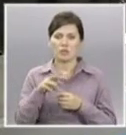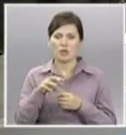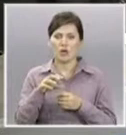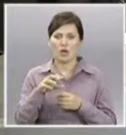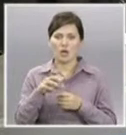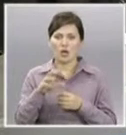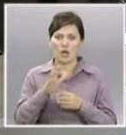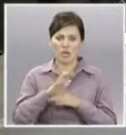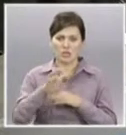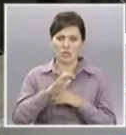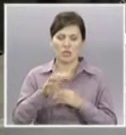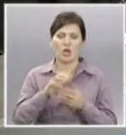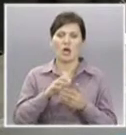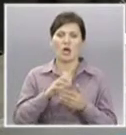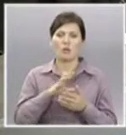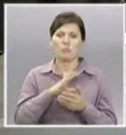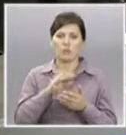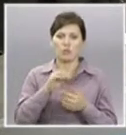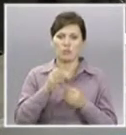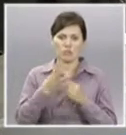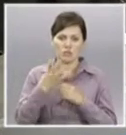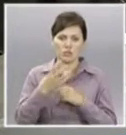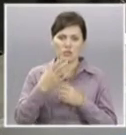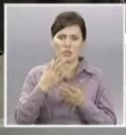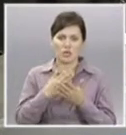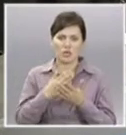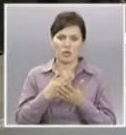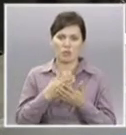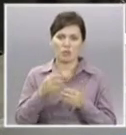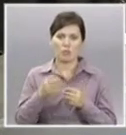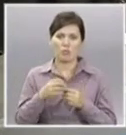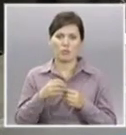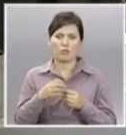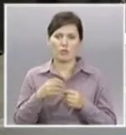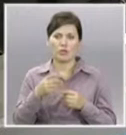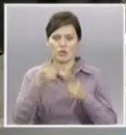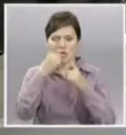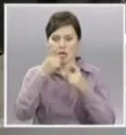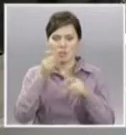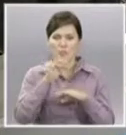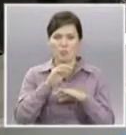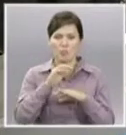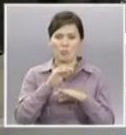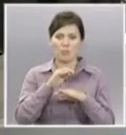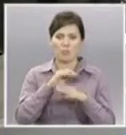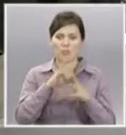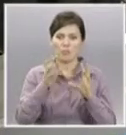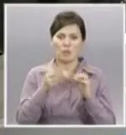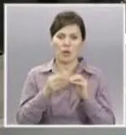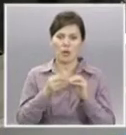ақшамы газетіне де шықты, бізде бірнеше АЗТМ деген көше бар екен. Біздің деректеріміз бойынша бұл